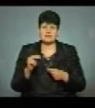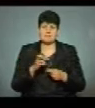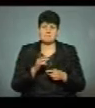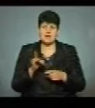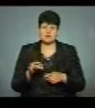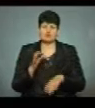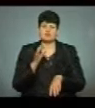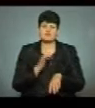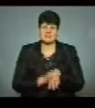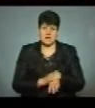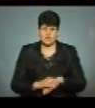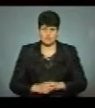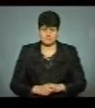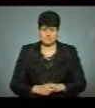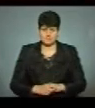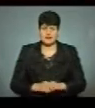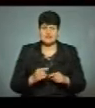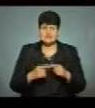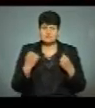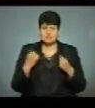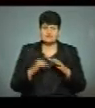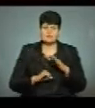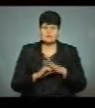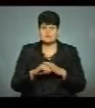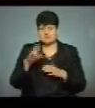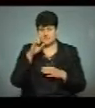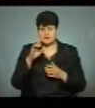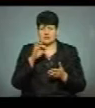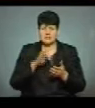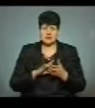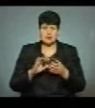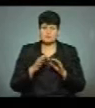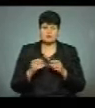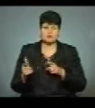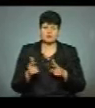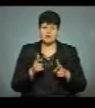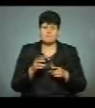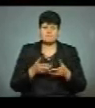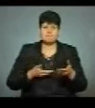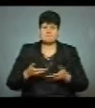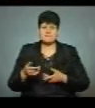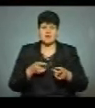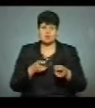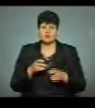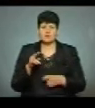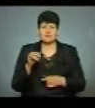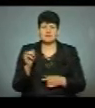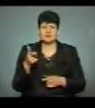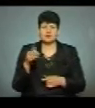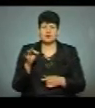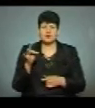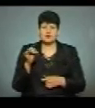Швейцарії. Це спортивна база Державного центру олімпійської підготовки з біатлону в Підгородньому. Тут